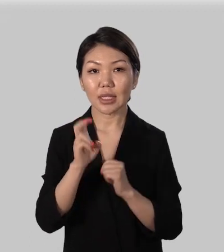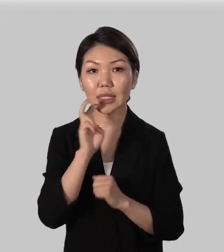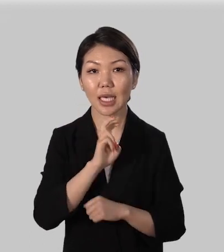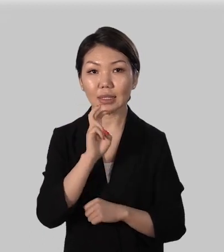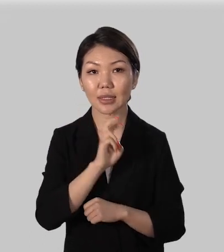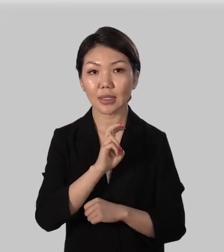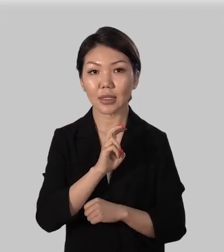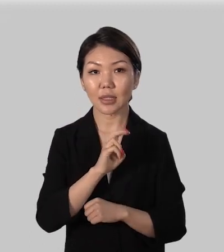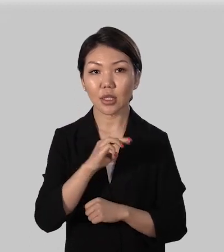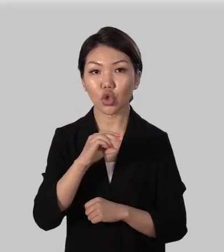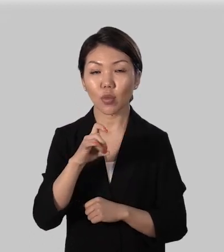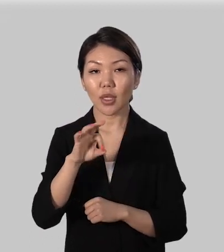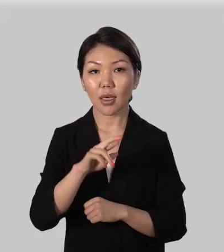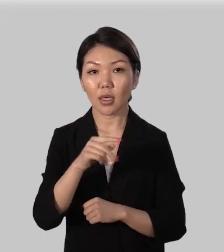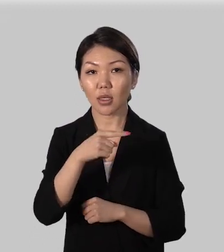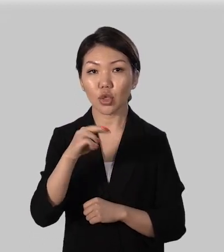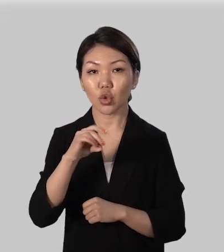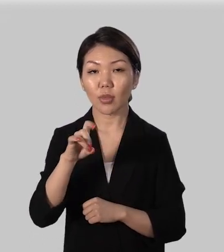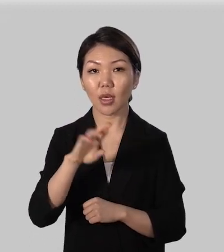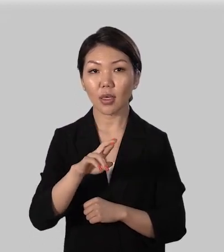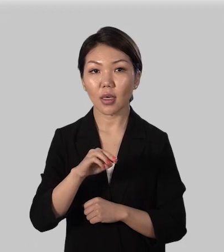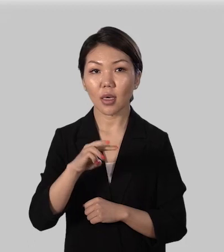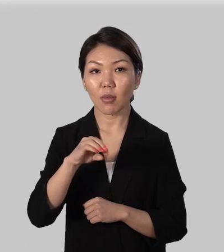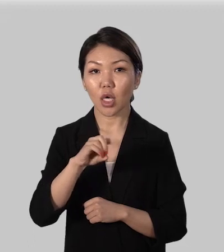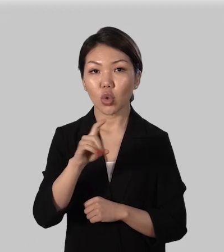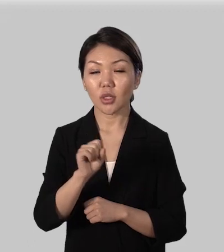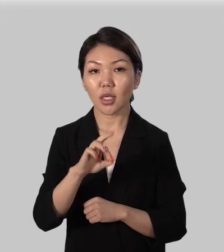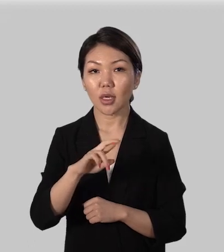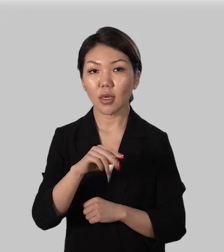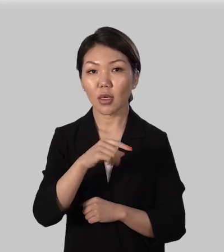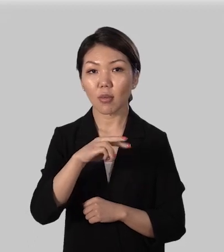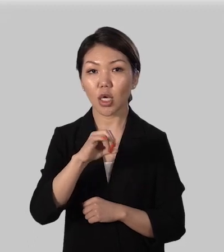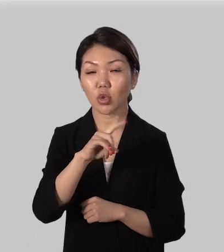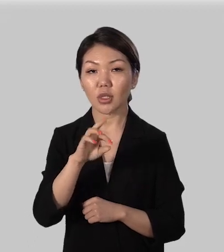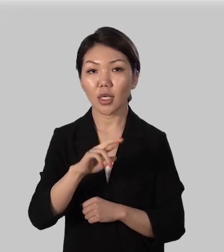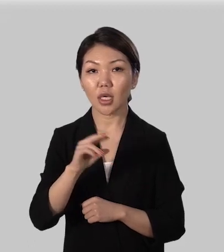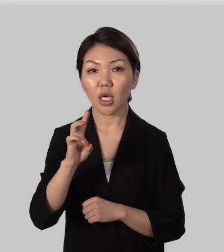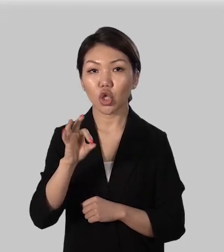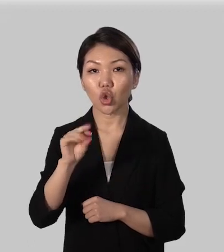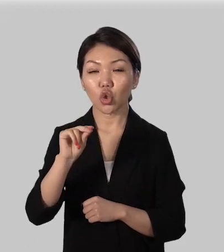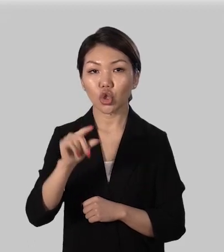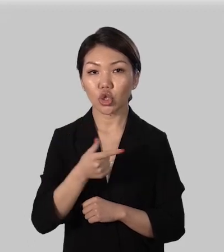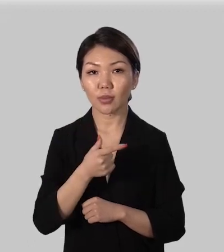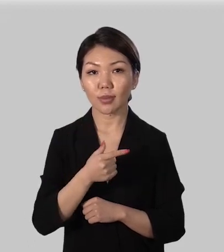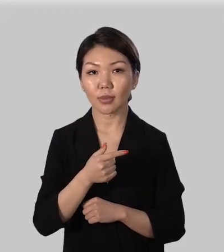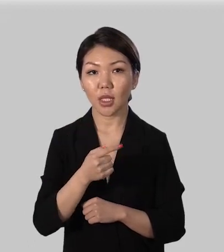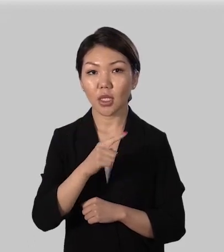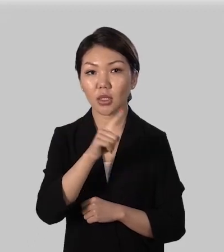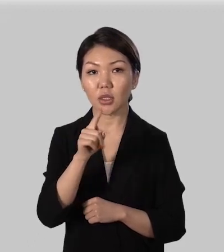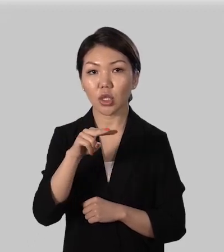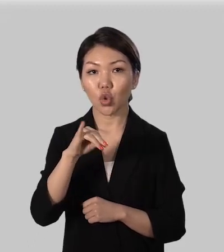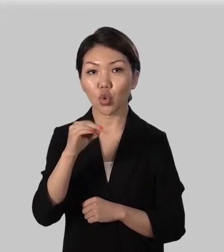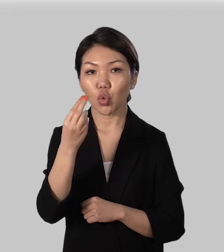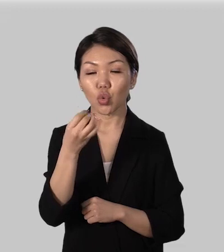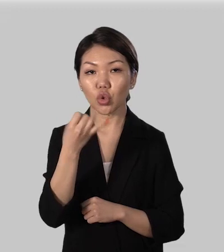тёмная-тёмная морозная морозная ночь злющий ветер великие горы